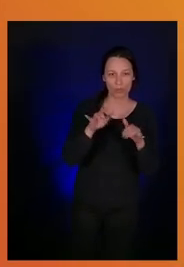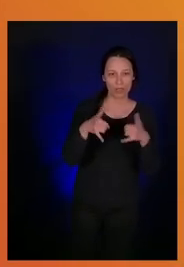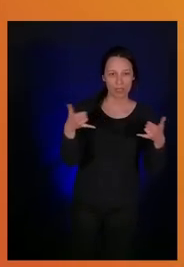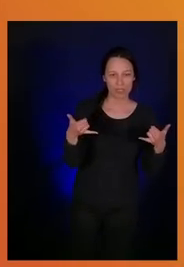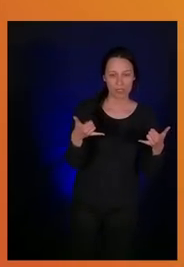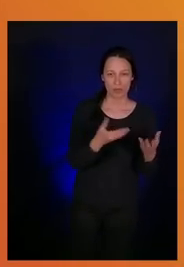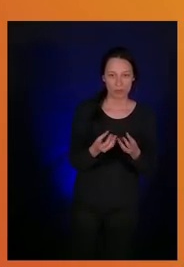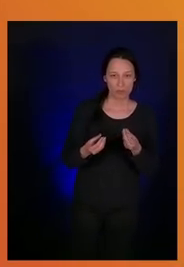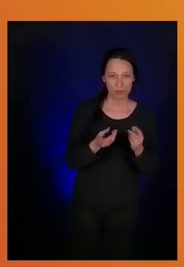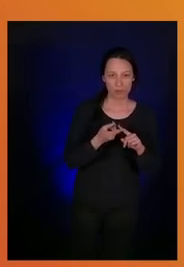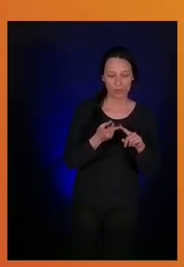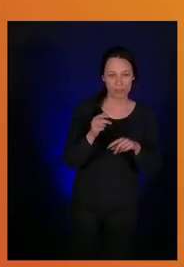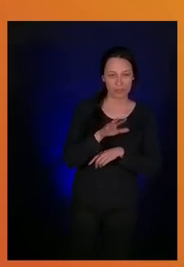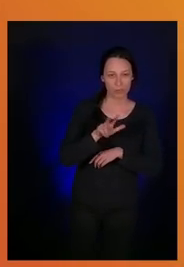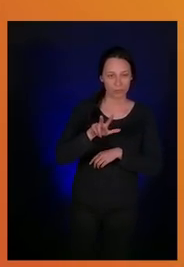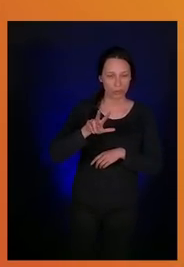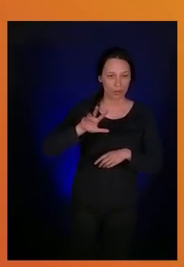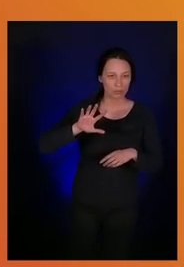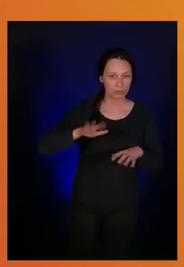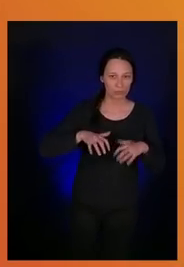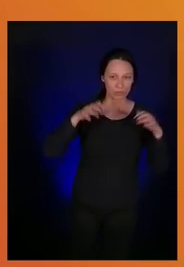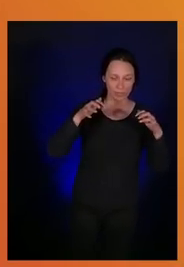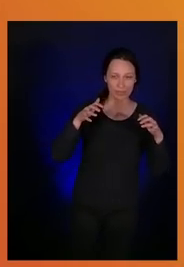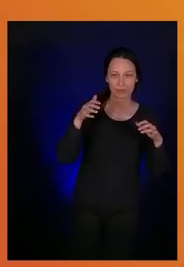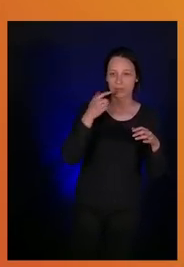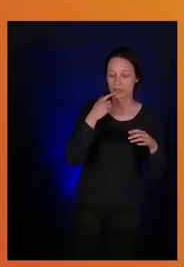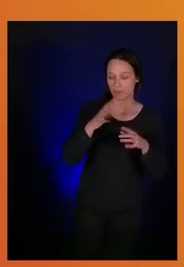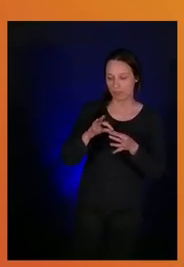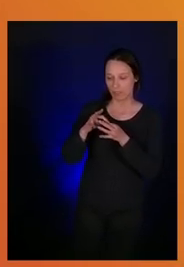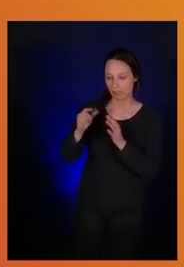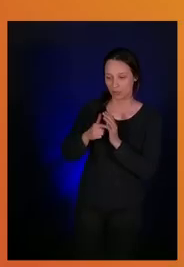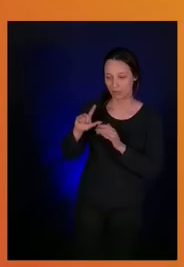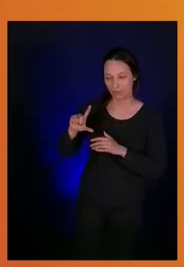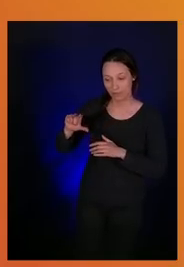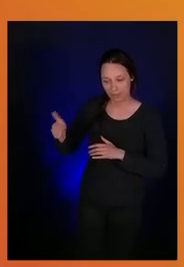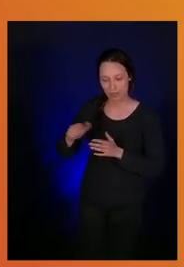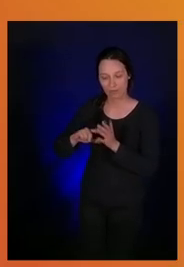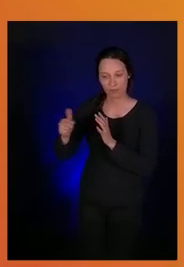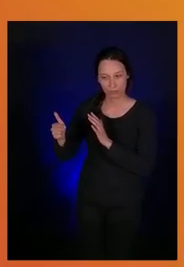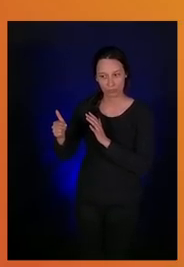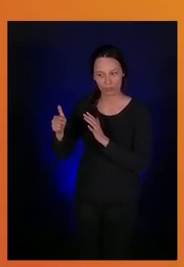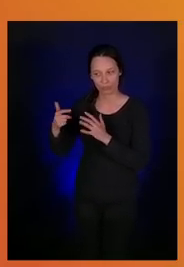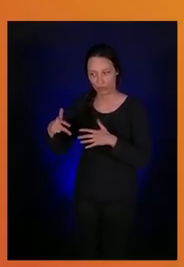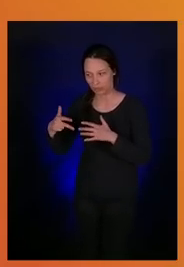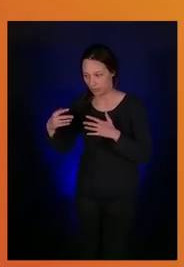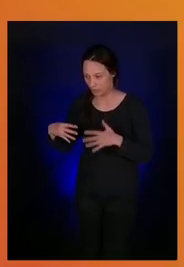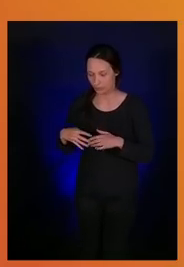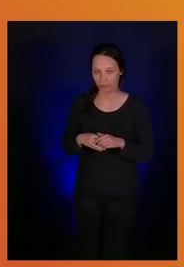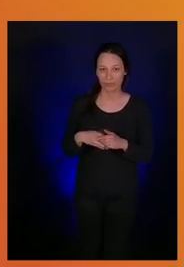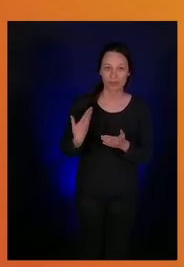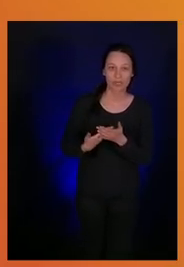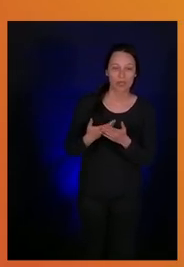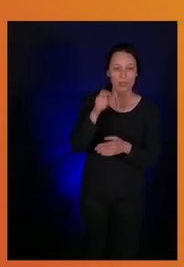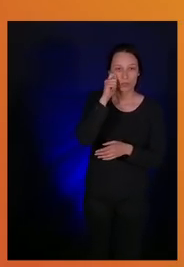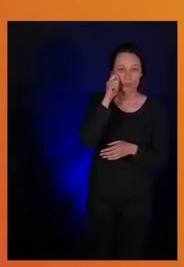sont les bilans des exercices 2018, 2019, 2020 et 2021. Ils ont donc bien été approuvés par le commissaire aux comptes et